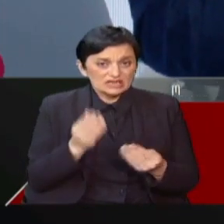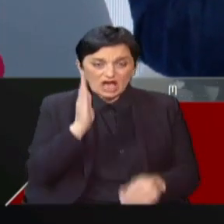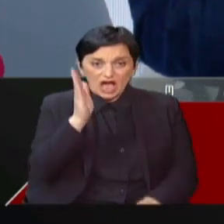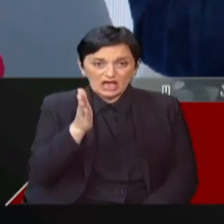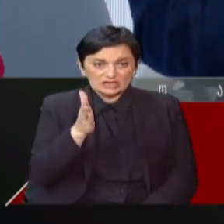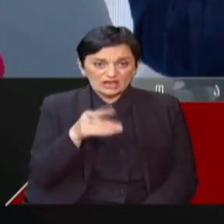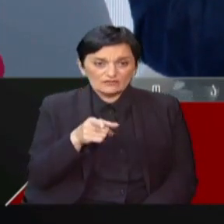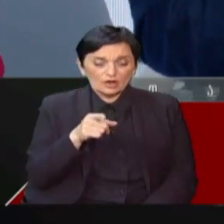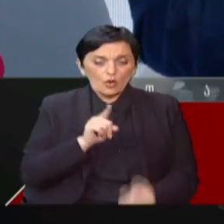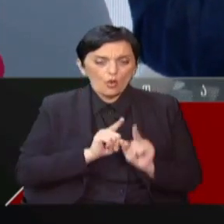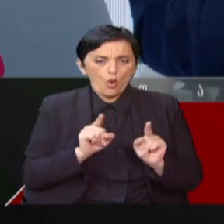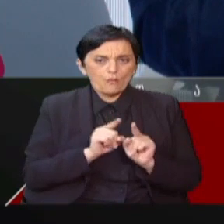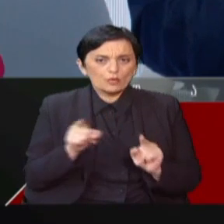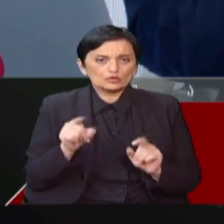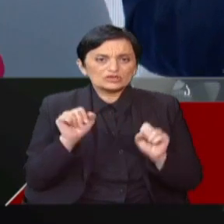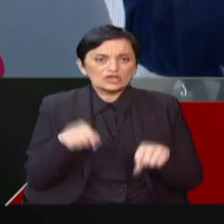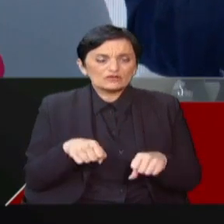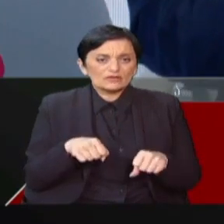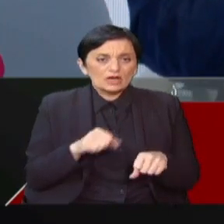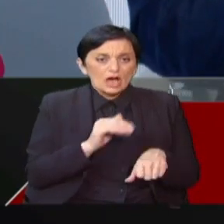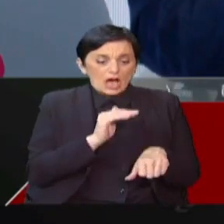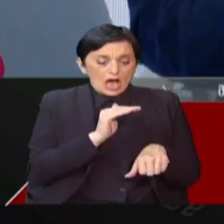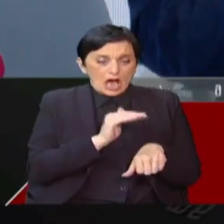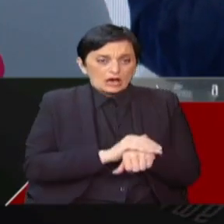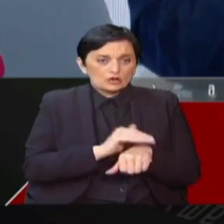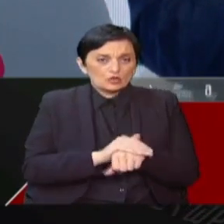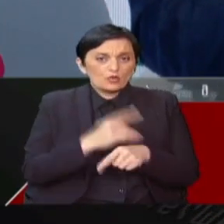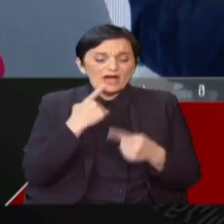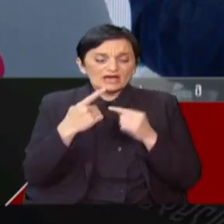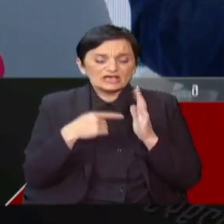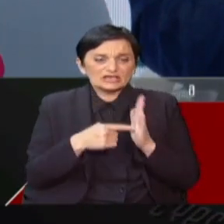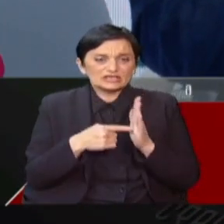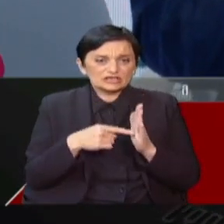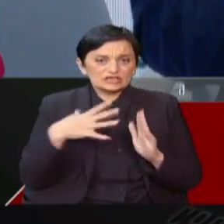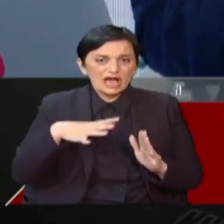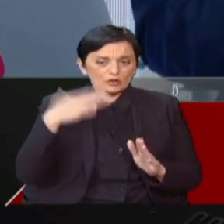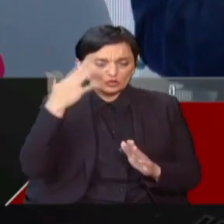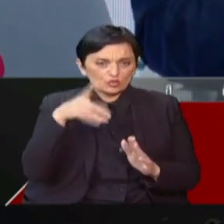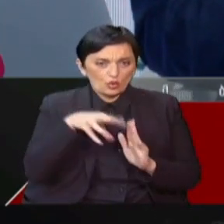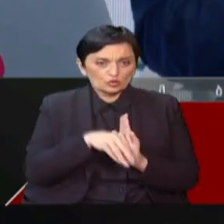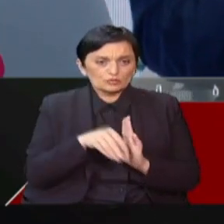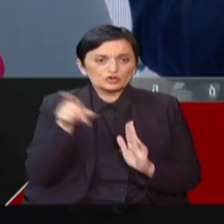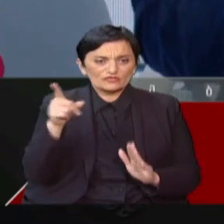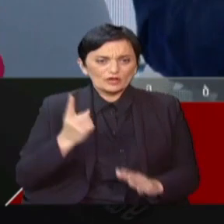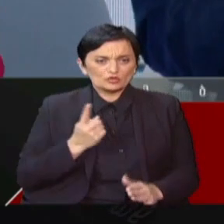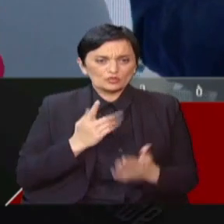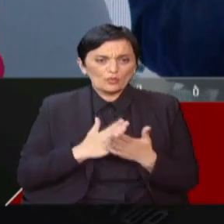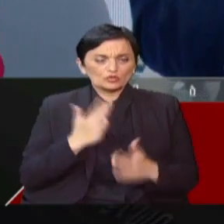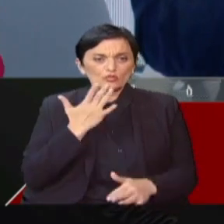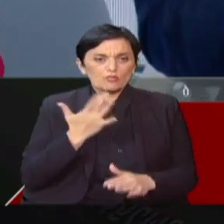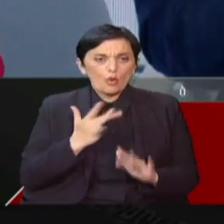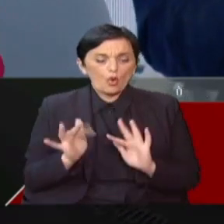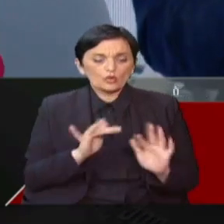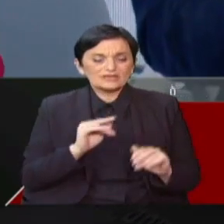ეკნება ამაზე დაყნობით ოპოზიცია საშუალება რომ არგუმენტირებულ დისკუსიაში შევიდეს ქართულ ოცნებასთან? გავთ თქვენ მოლოდინი რომ პოლიტიკური